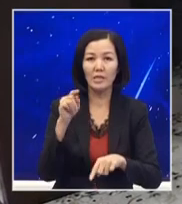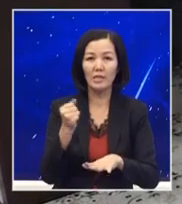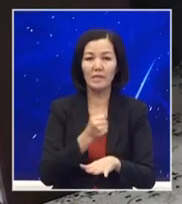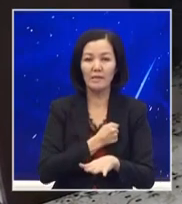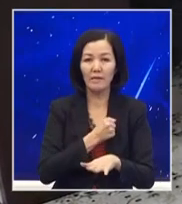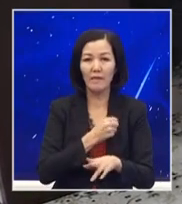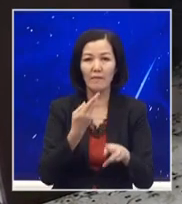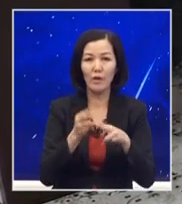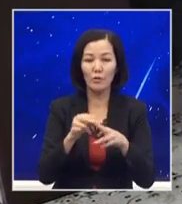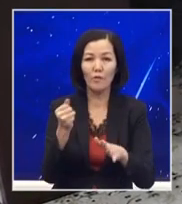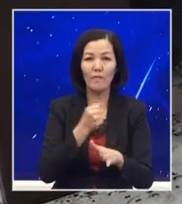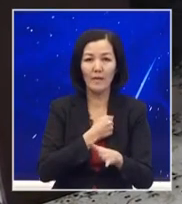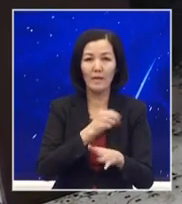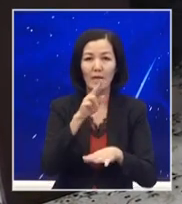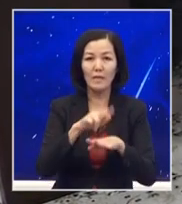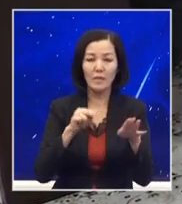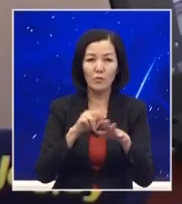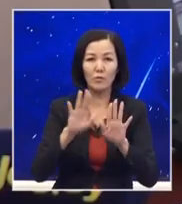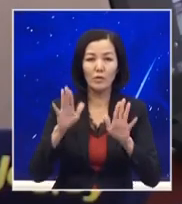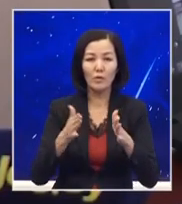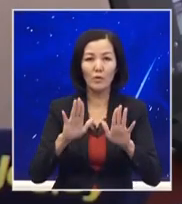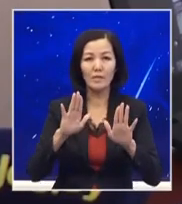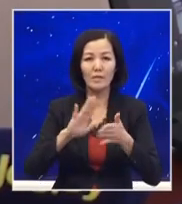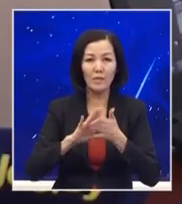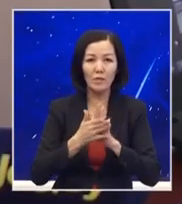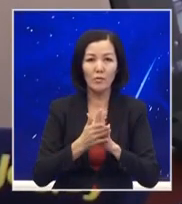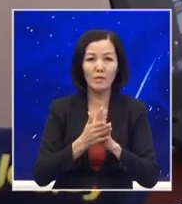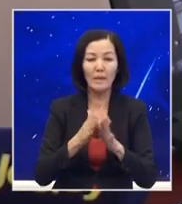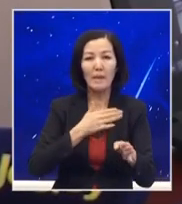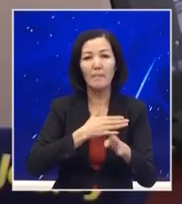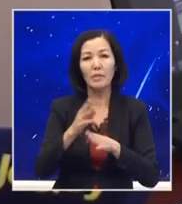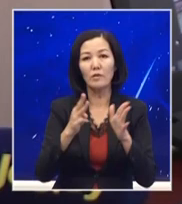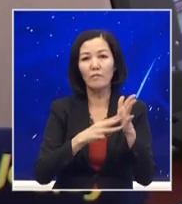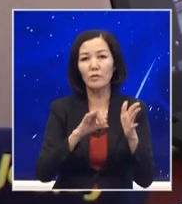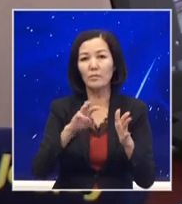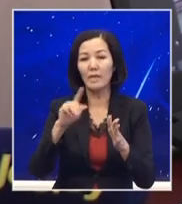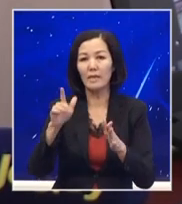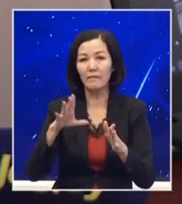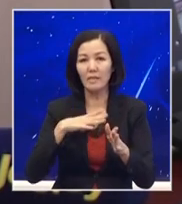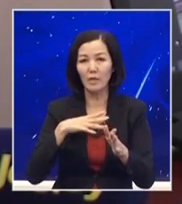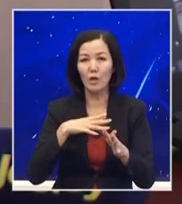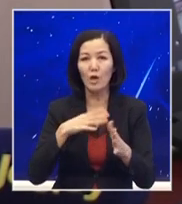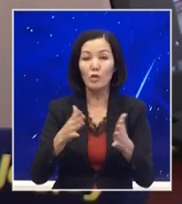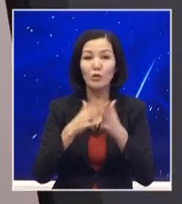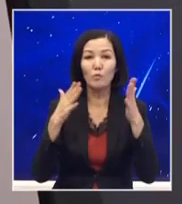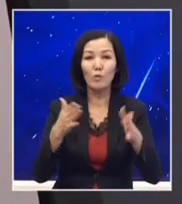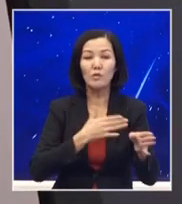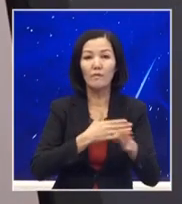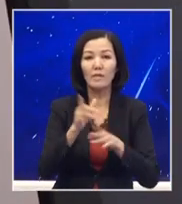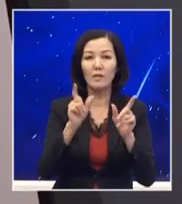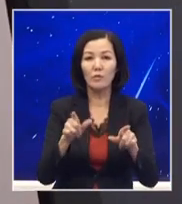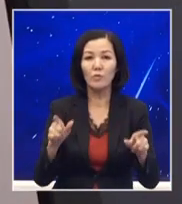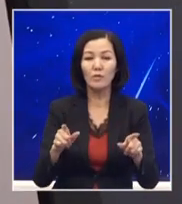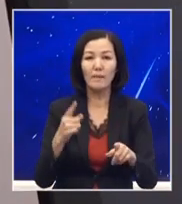числе которых военные и сотрудники чрезвычайных ситуаций, отведено почти 8 миллиардов тенге. Чуть больше